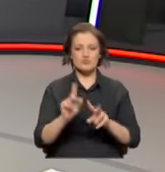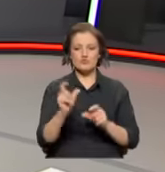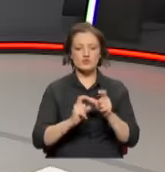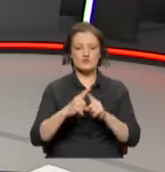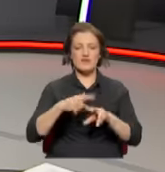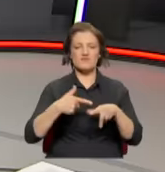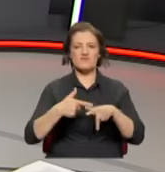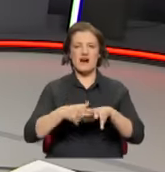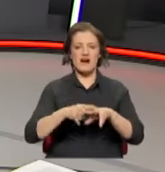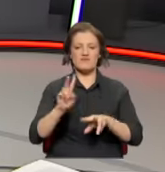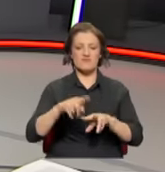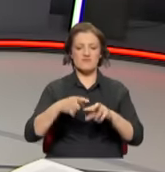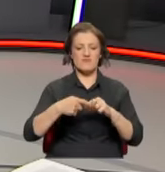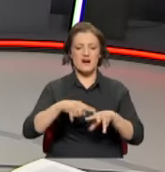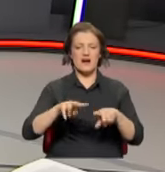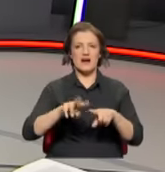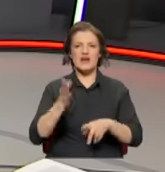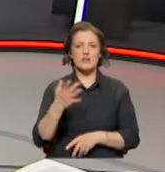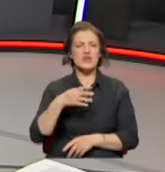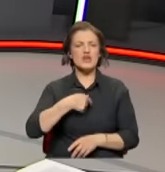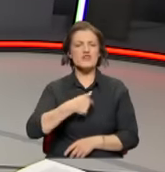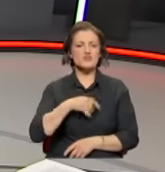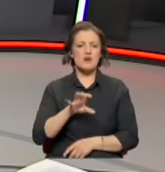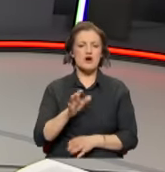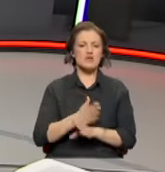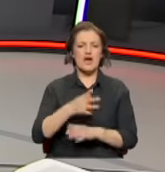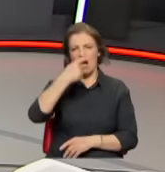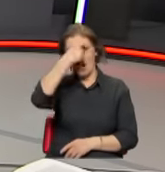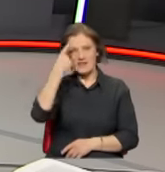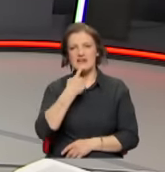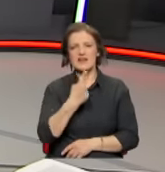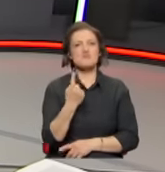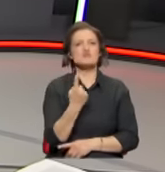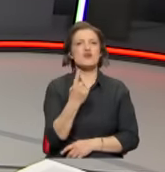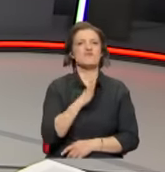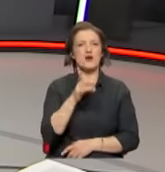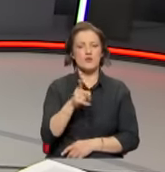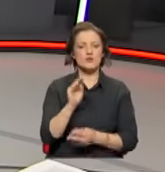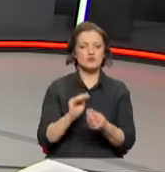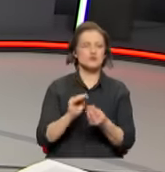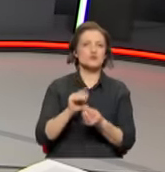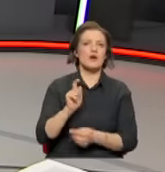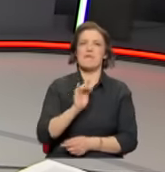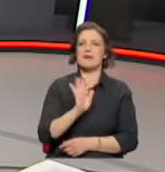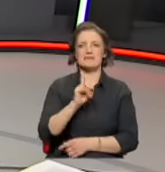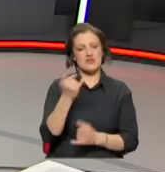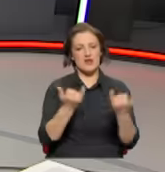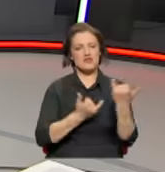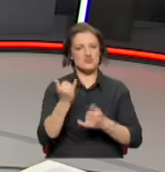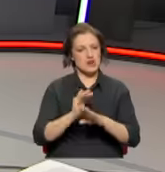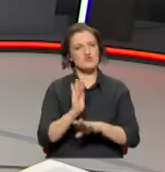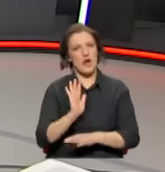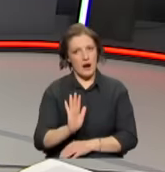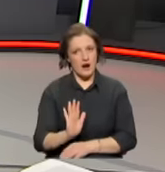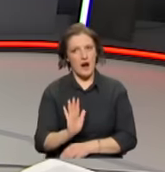Mustafa Varank? Niye içimiz sızlasın, kader denen bir şey var diyordu. Doğru, bence orada haklı, kader denen bir şey var. Onları suçlayamayız o konuda. Evet, bir tartışma yaşanıyor